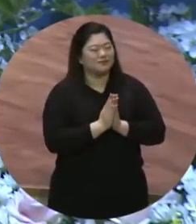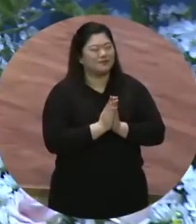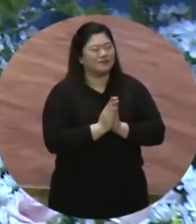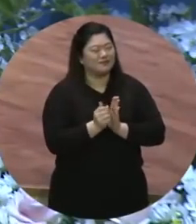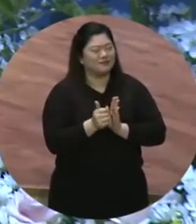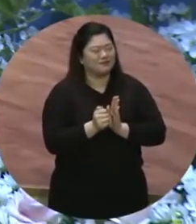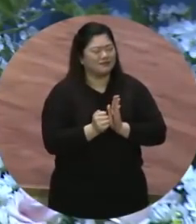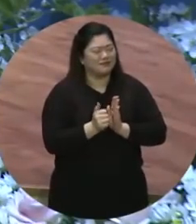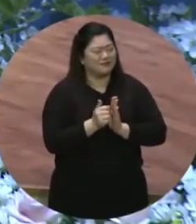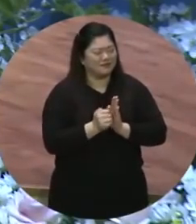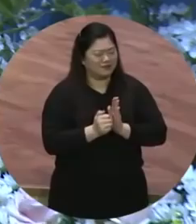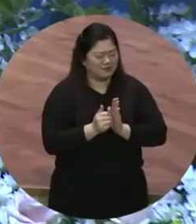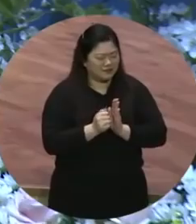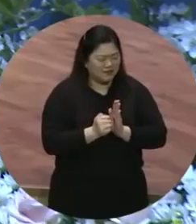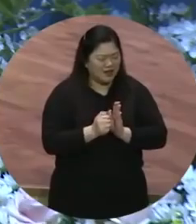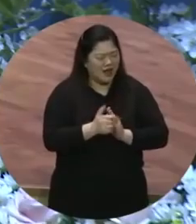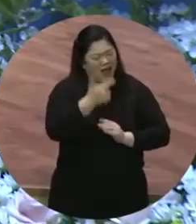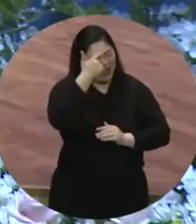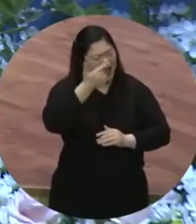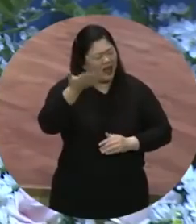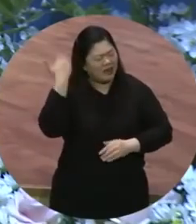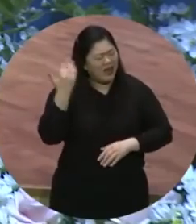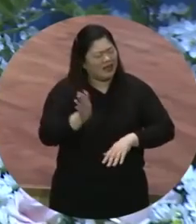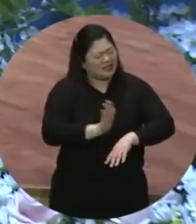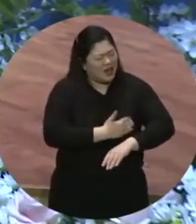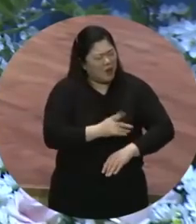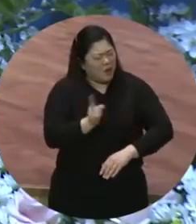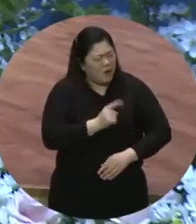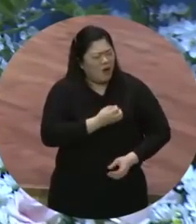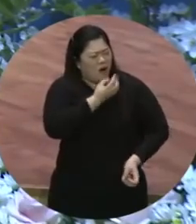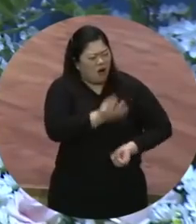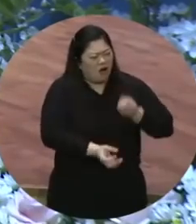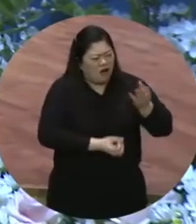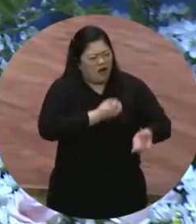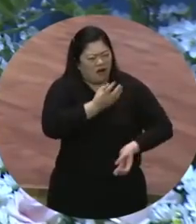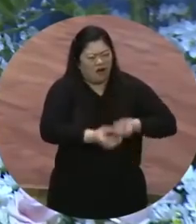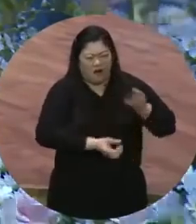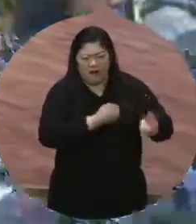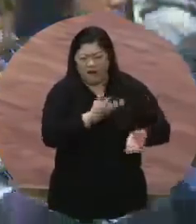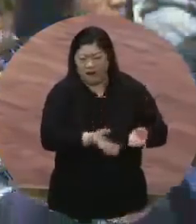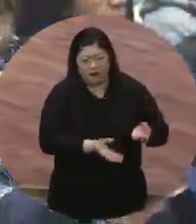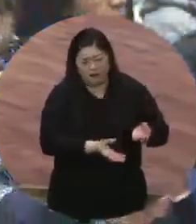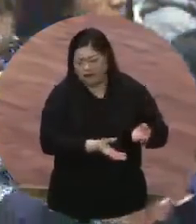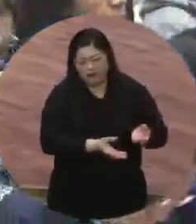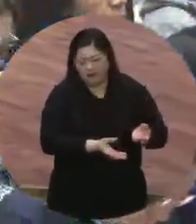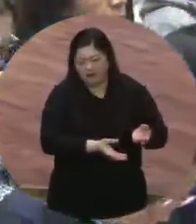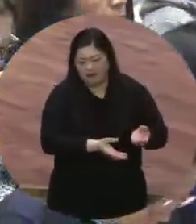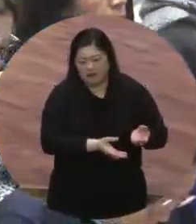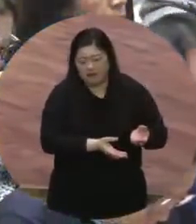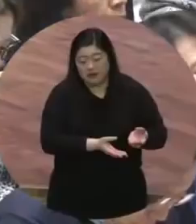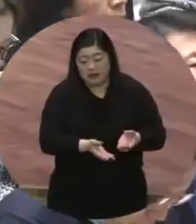매일매일이 살아계신 그리스도를 체험하는 생동감이 넘치는 그런 신앙생활 하시기 바랍니다.